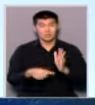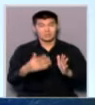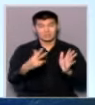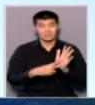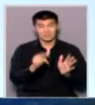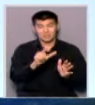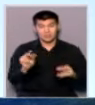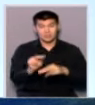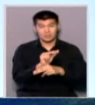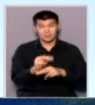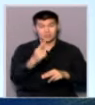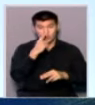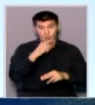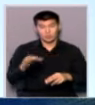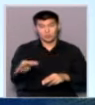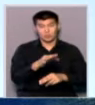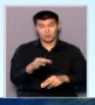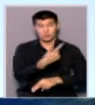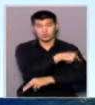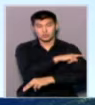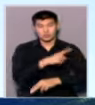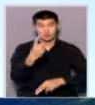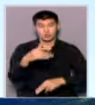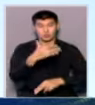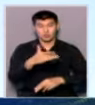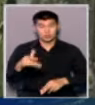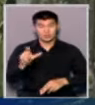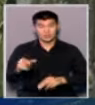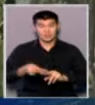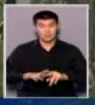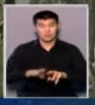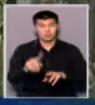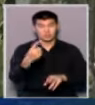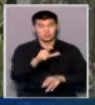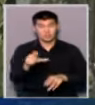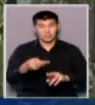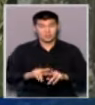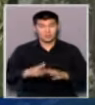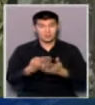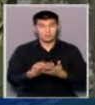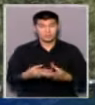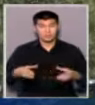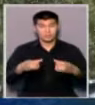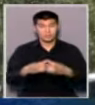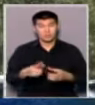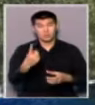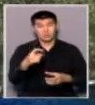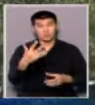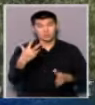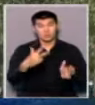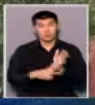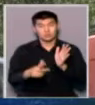жатыр. Номер 2-ші облыс ауруханада 150 адам, кардиоорталықта 100 адам, аудандық инфекция стационарларда